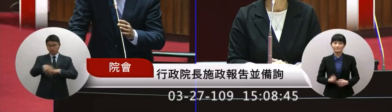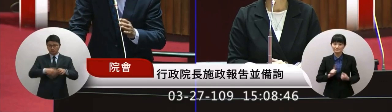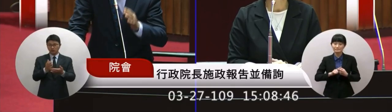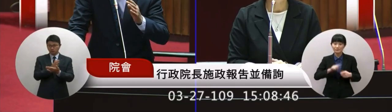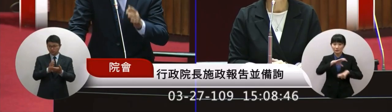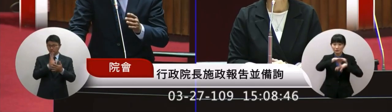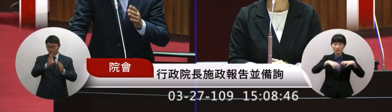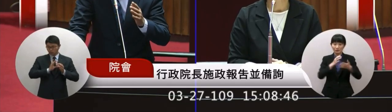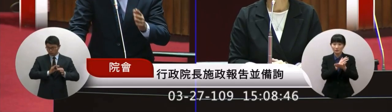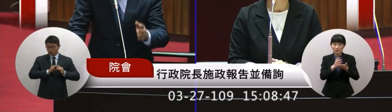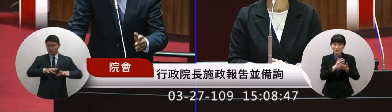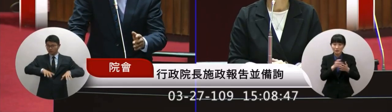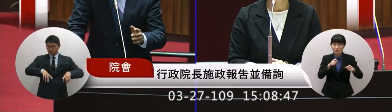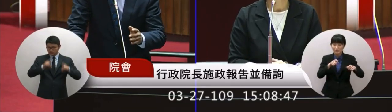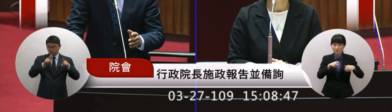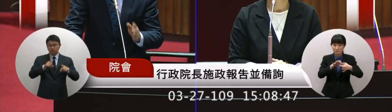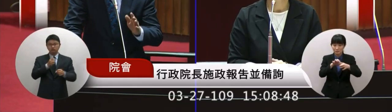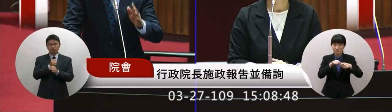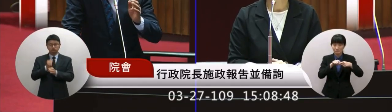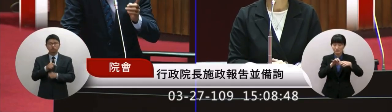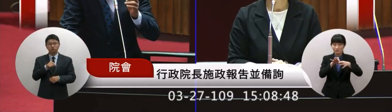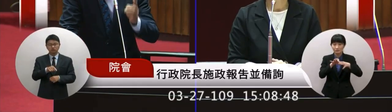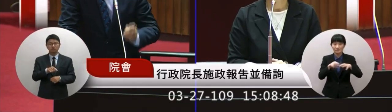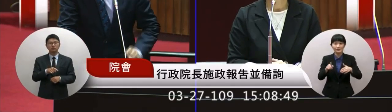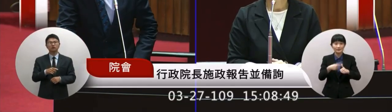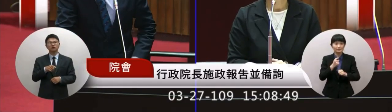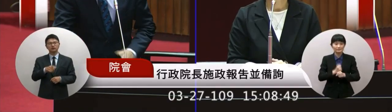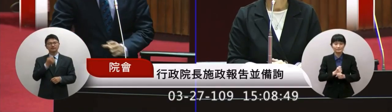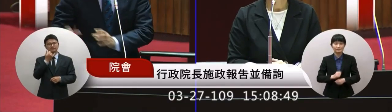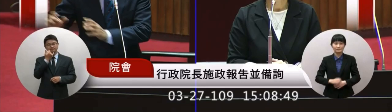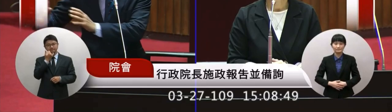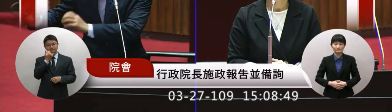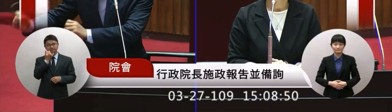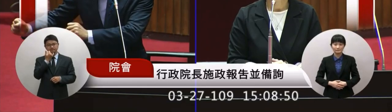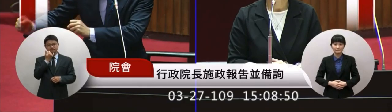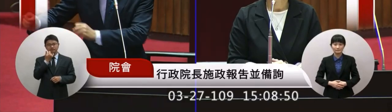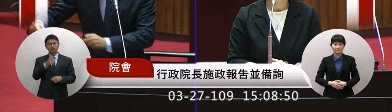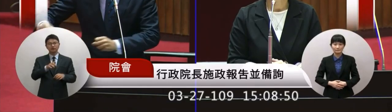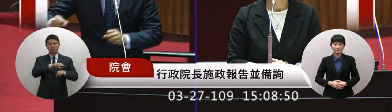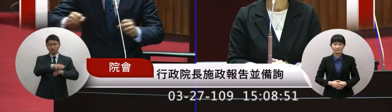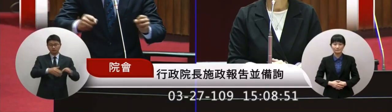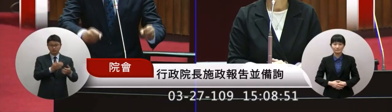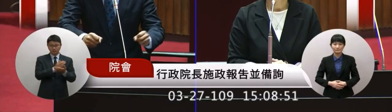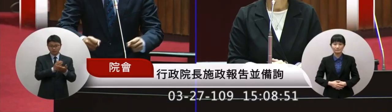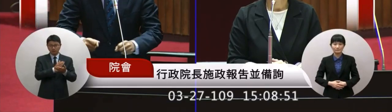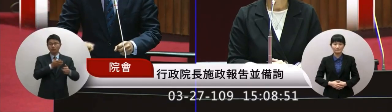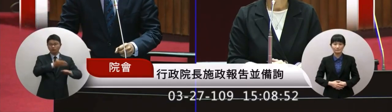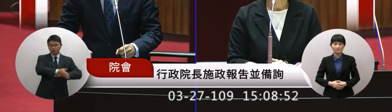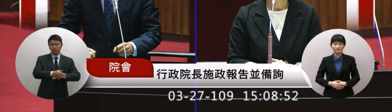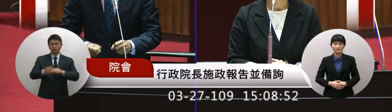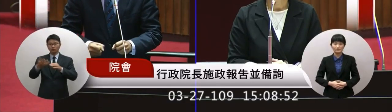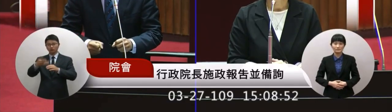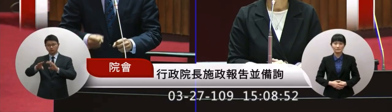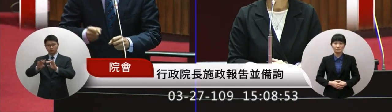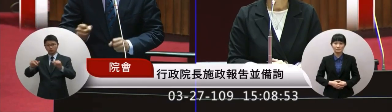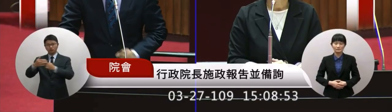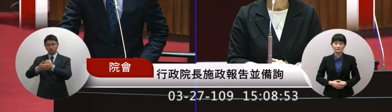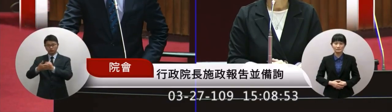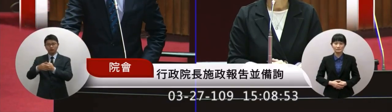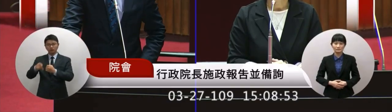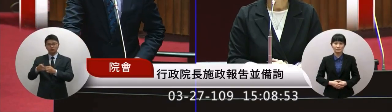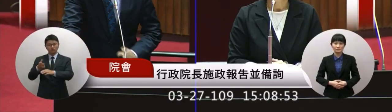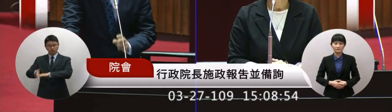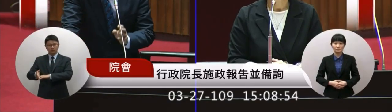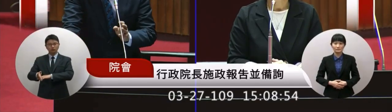这样的计划，那我们先来做，那我想这个就可以避免变成是环评那边审查通过跟水土保持计划通过在